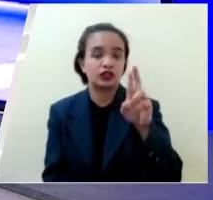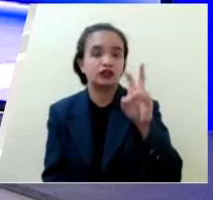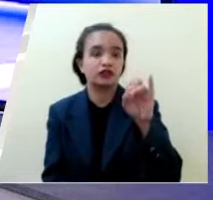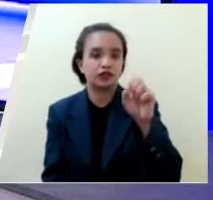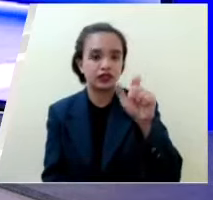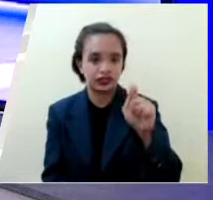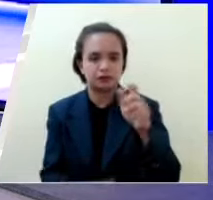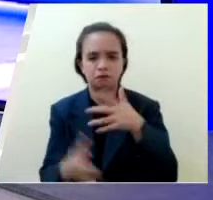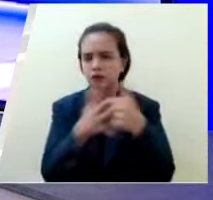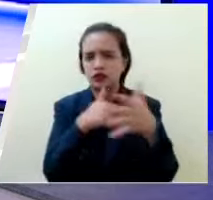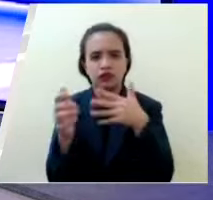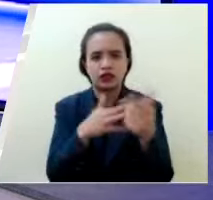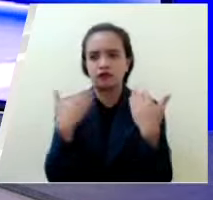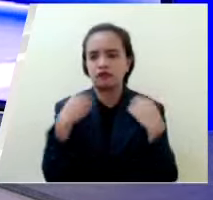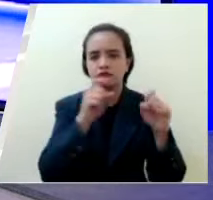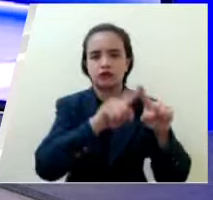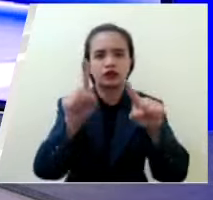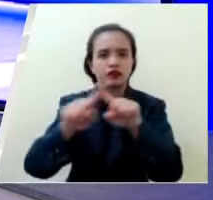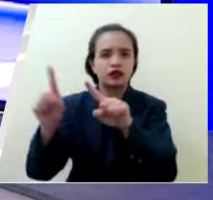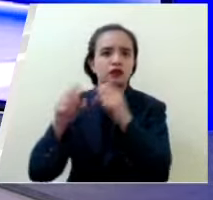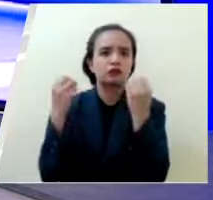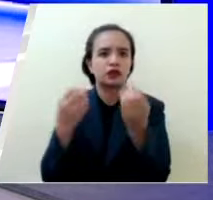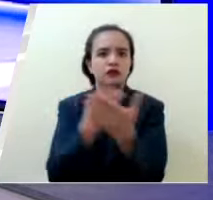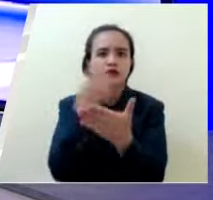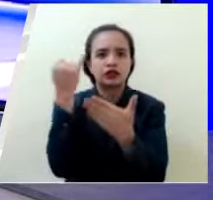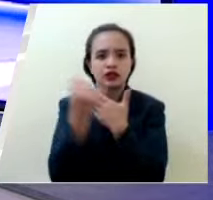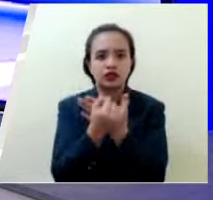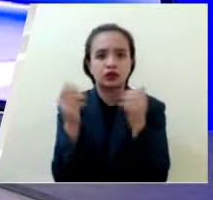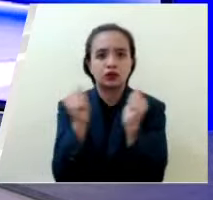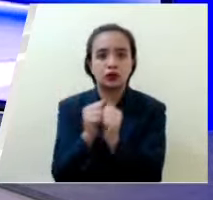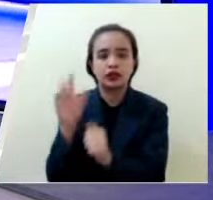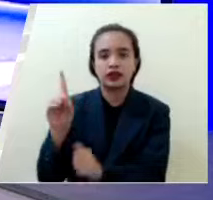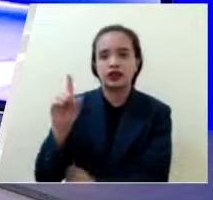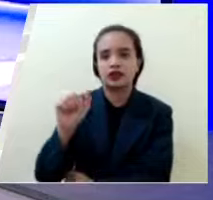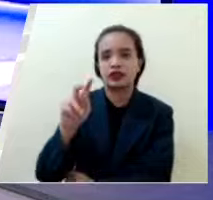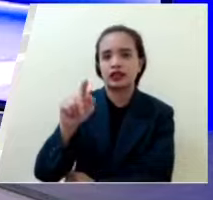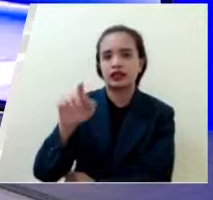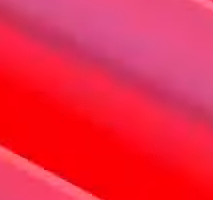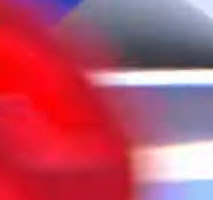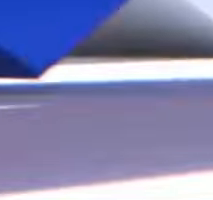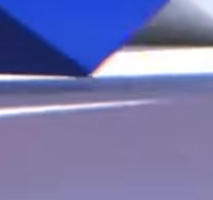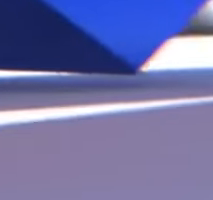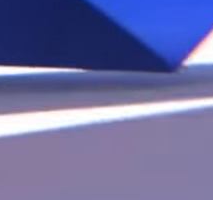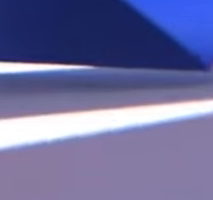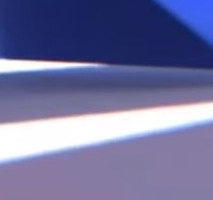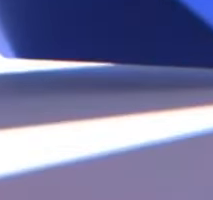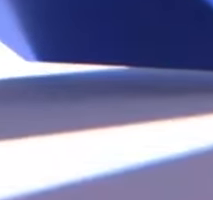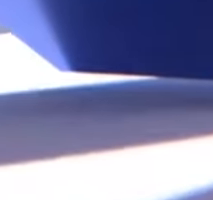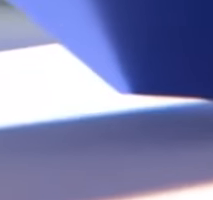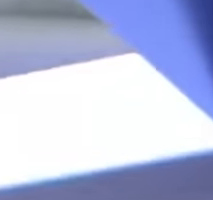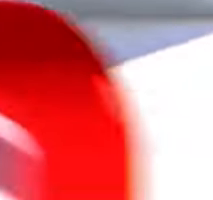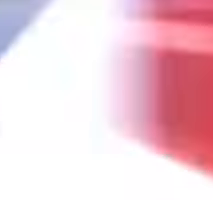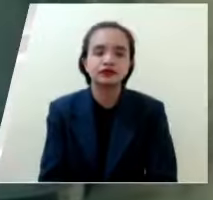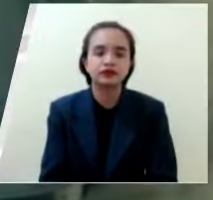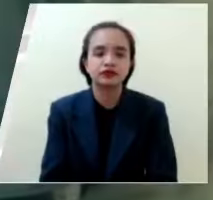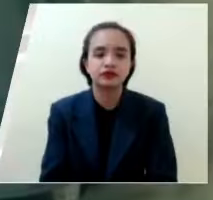kabi-kabilang projects and ganaps with Dantes Squad. Makichika kay Aubrey Carampel.